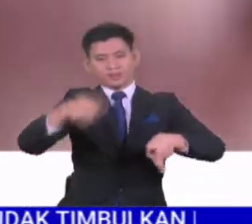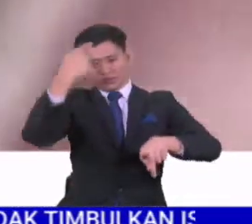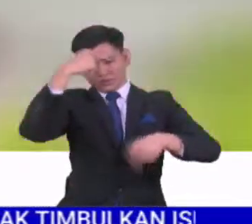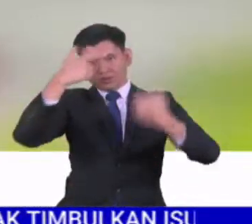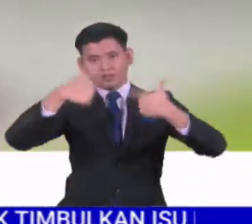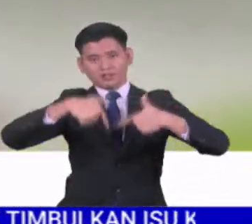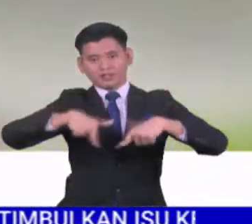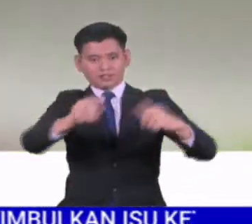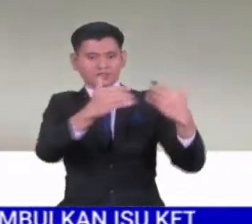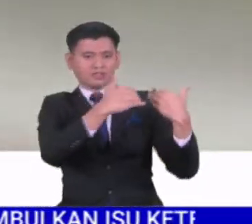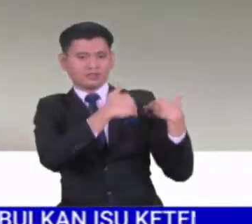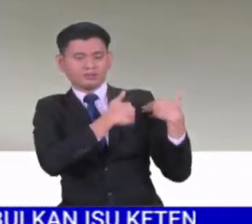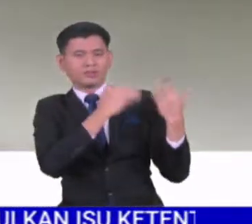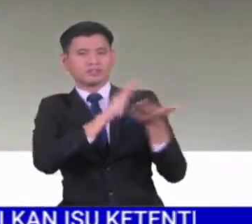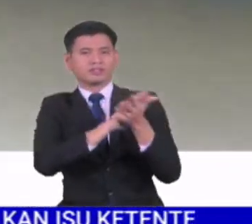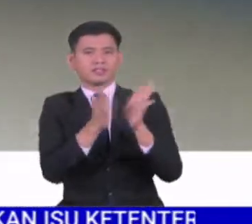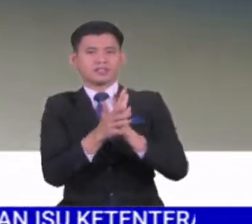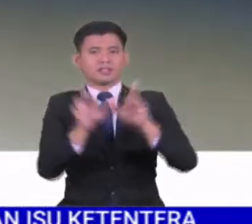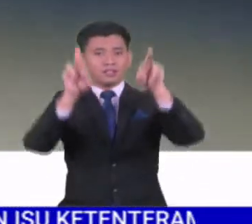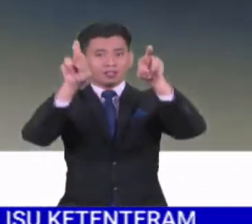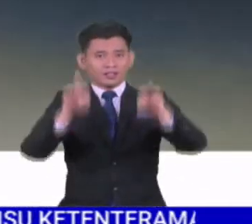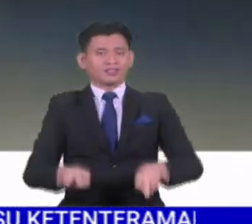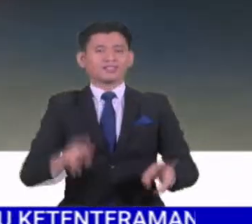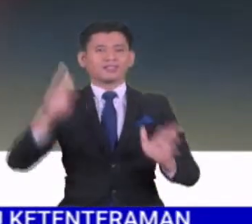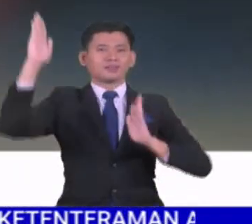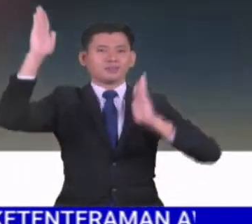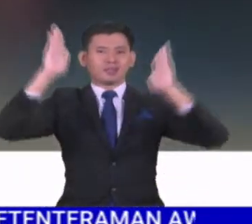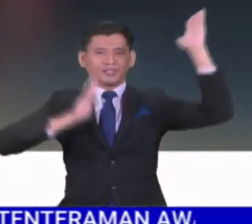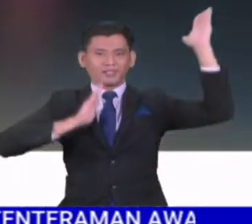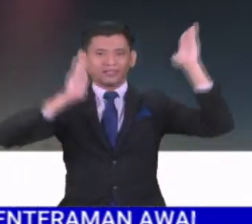menunaikan tanggungjawab sebagai rakyat Malaysia.